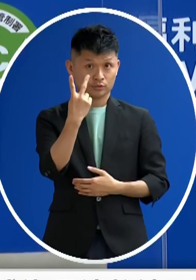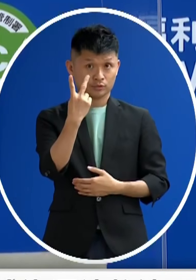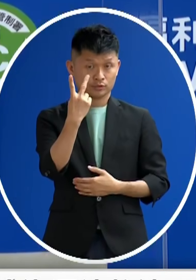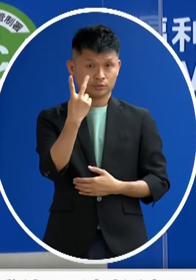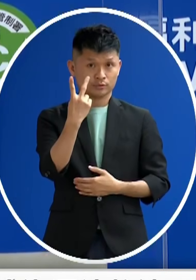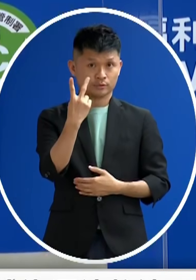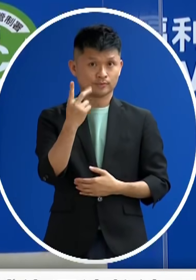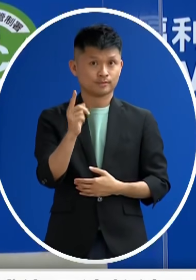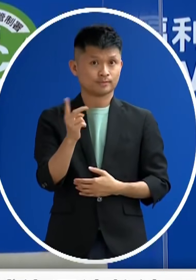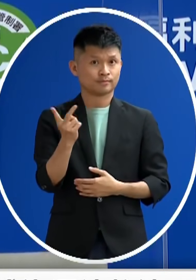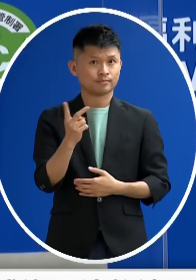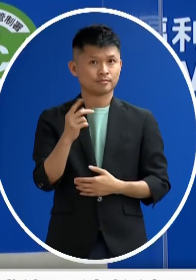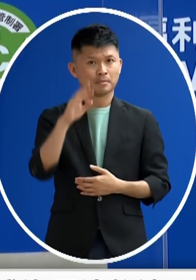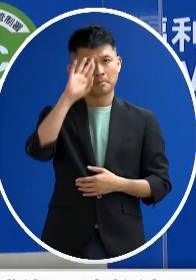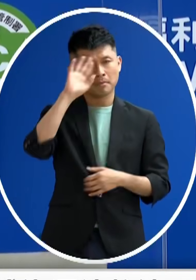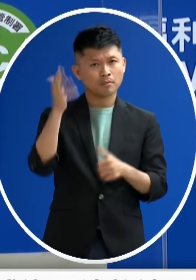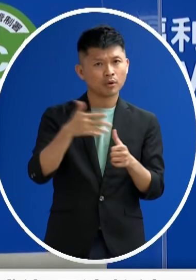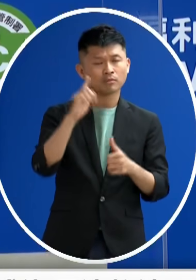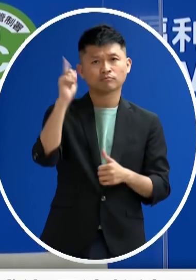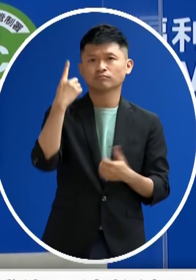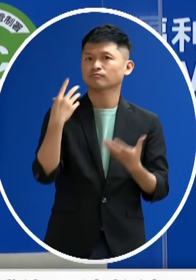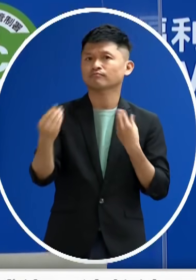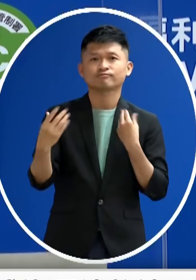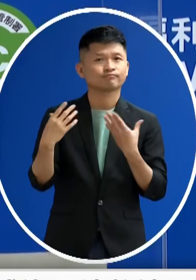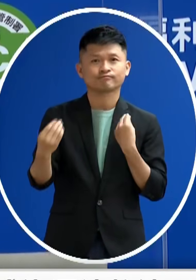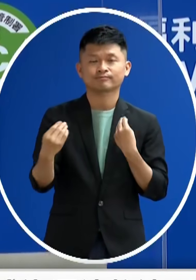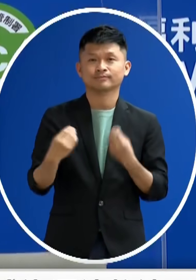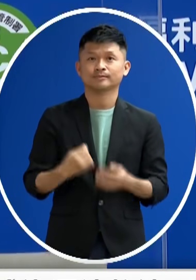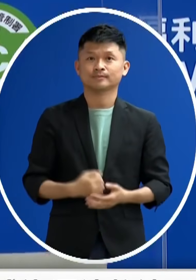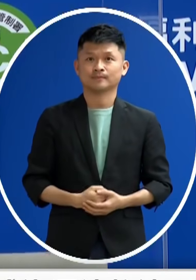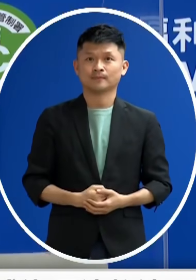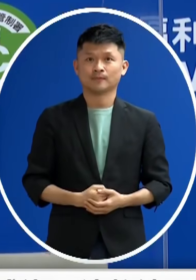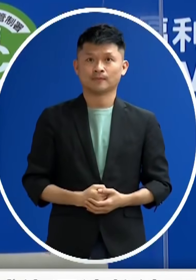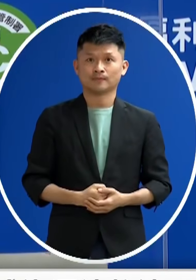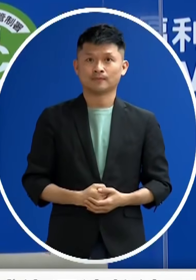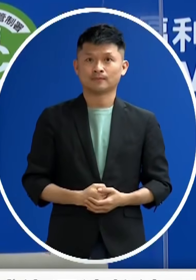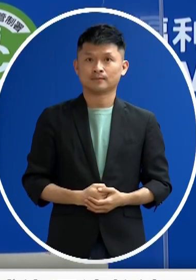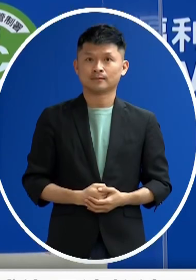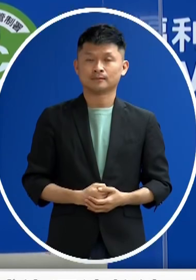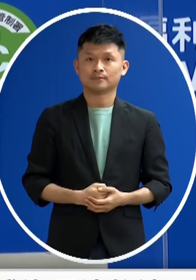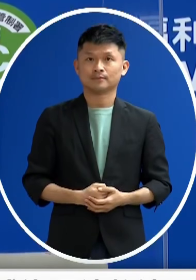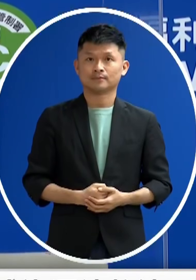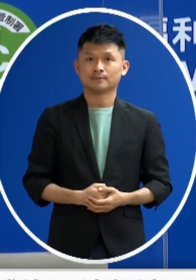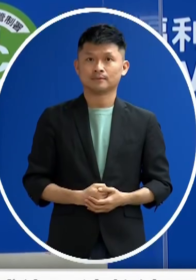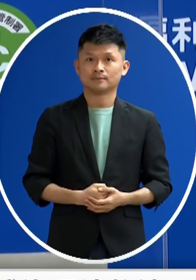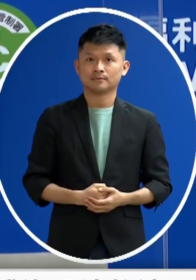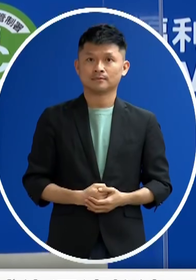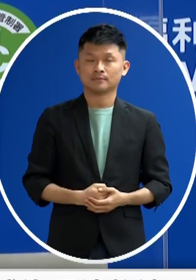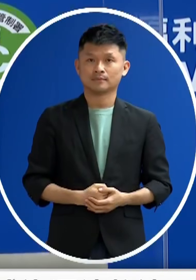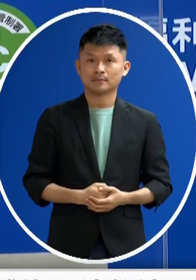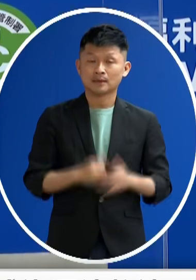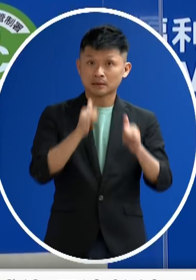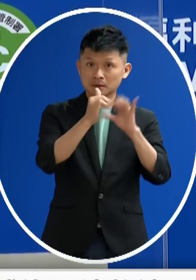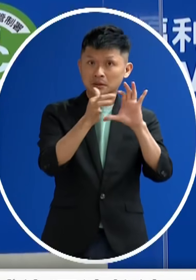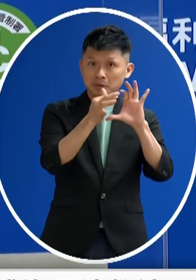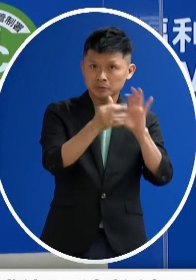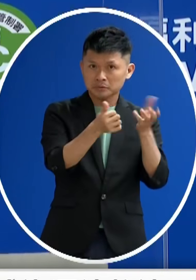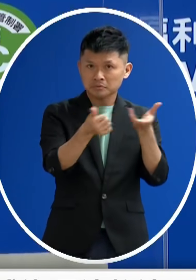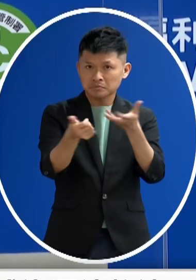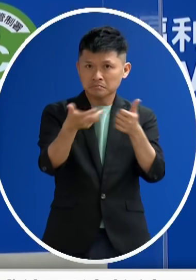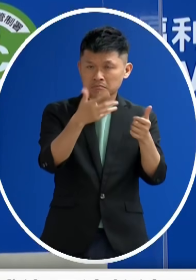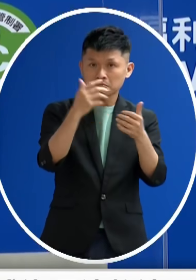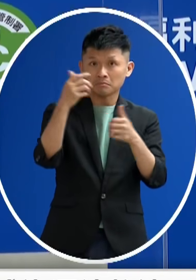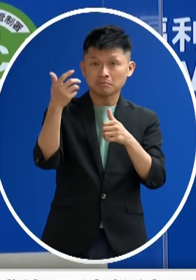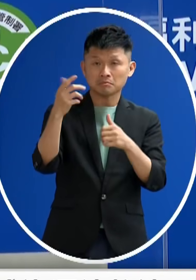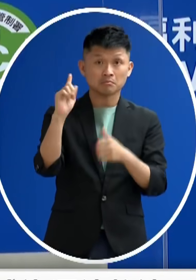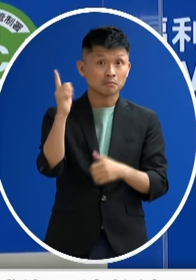两起的一个不明感染，目前还是不明感染源的一些社区的感染，